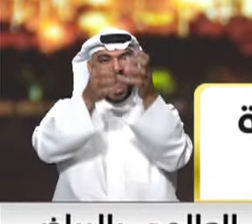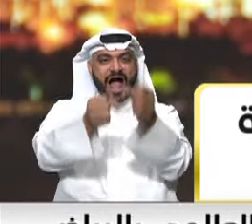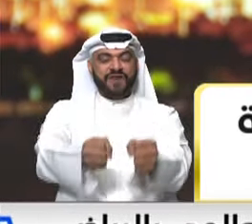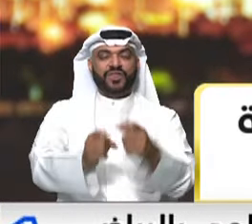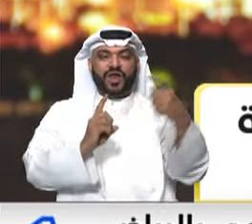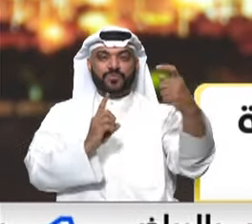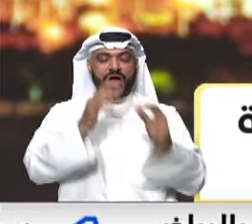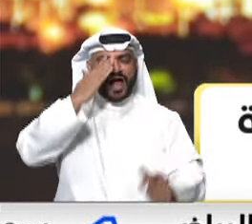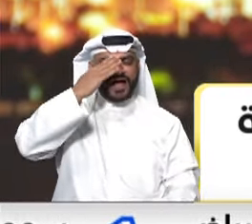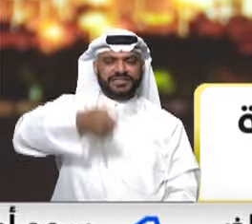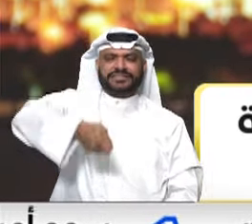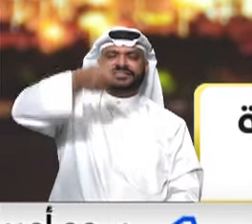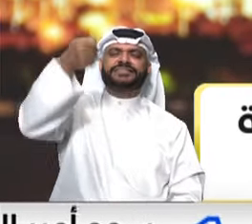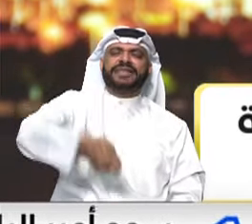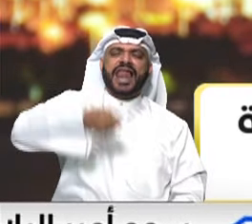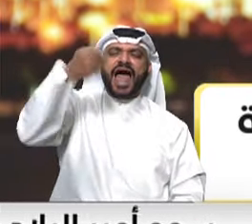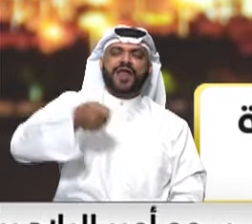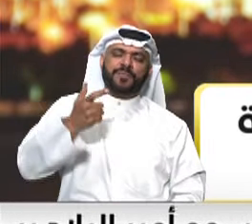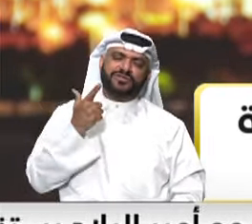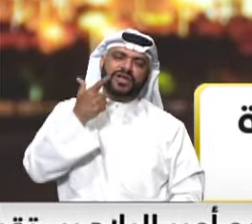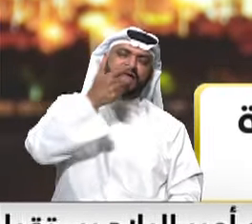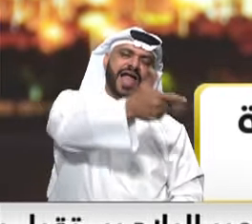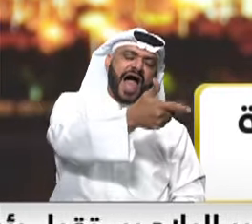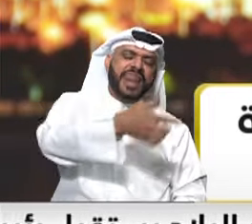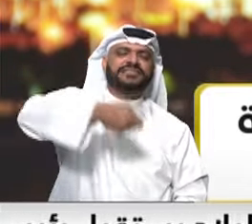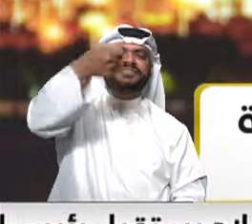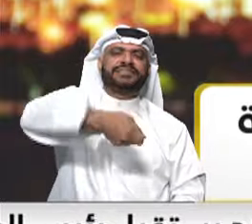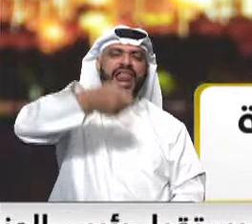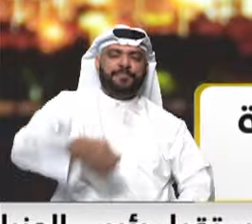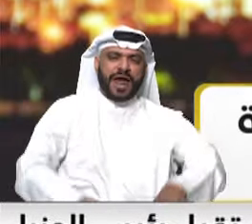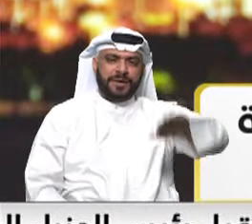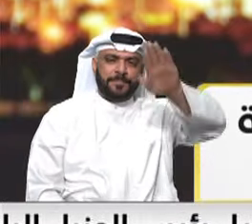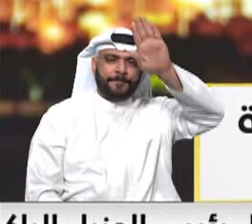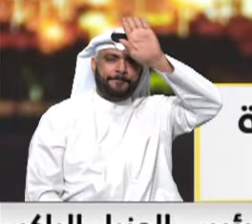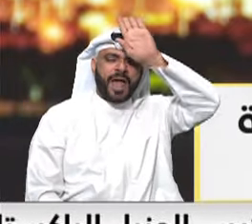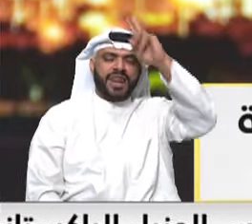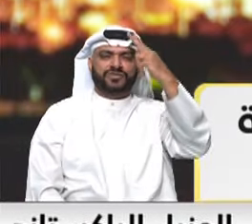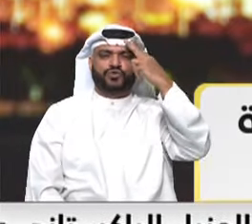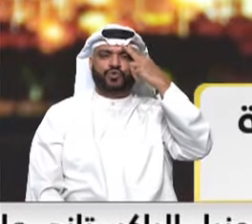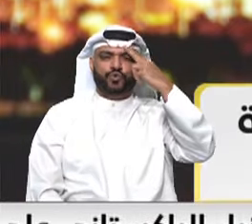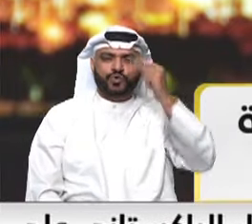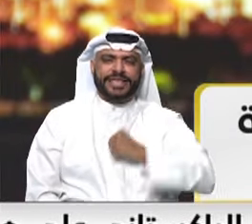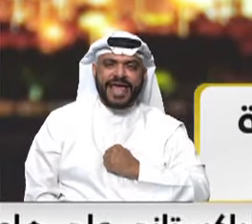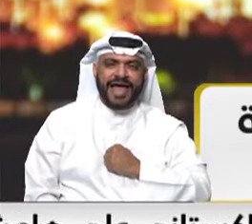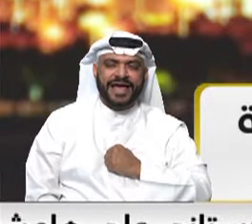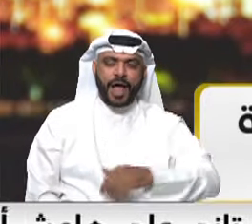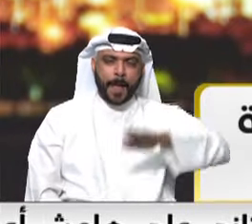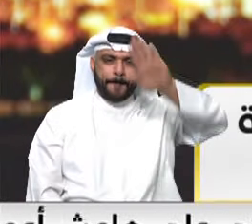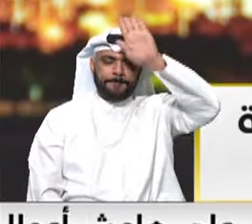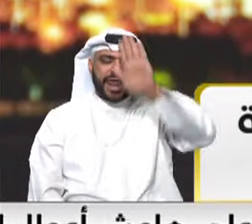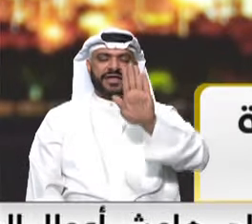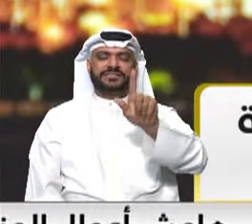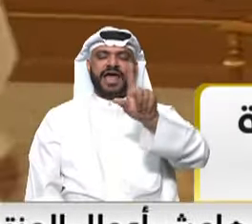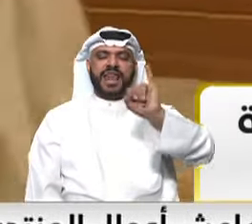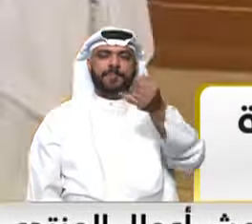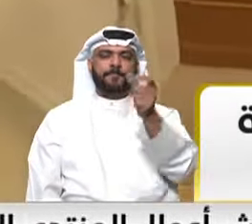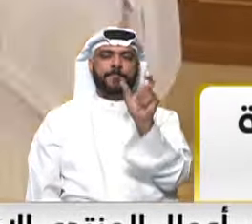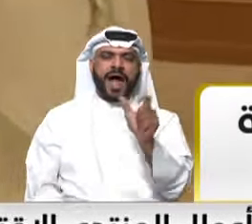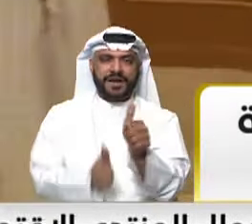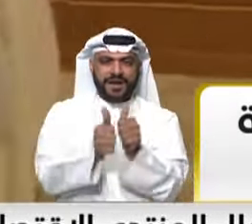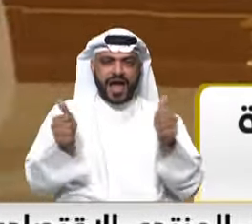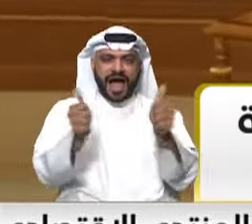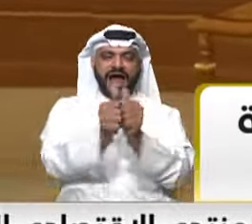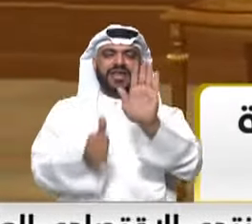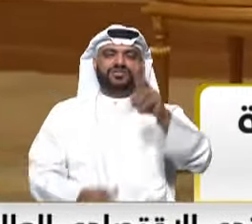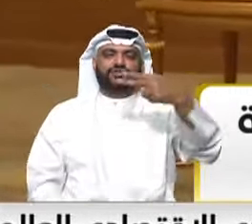اللقاء تحياته لاخيه خادم الحرمين الشريفين الملك سلمان بن عبد العزيز ال سعود ملك المملكه العربيه السعوديه